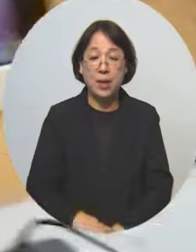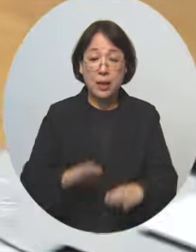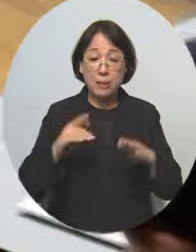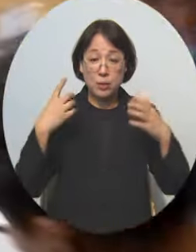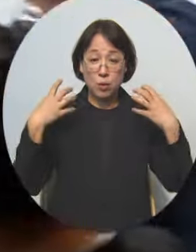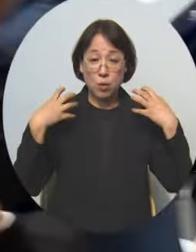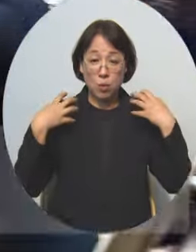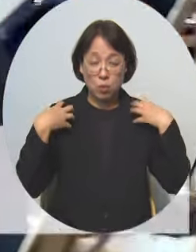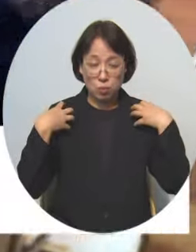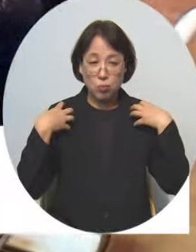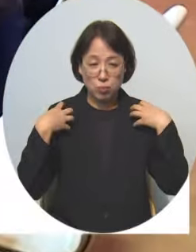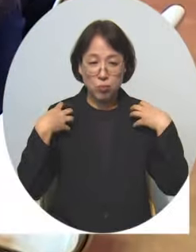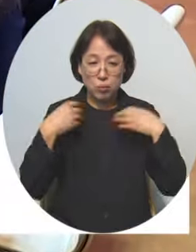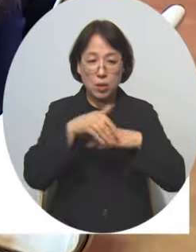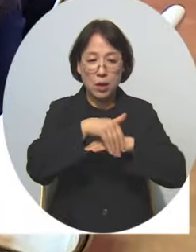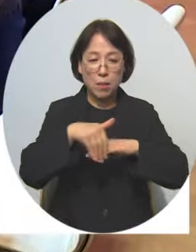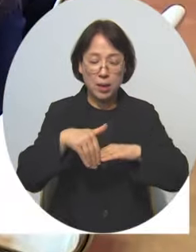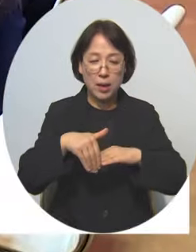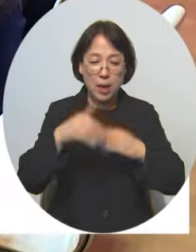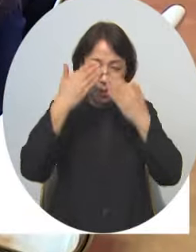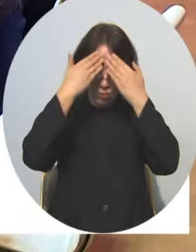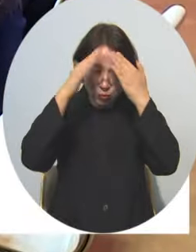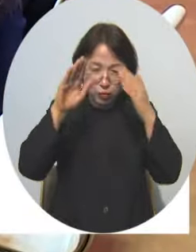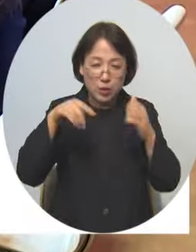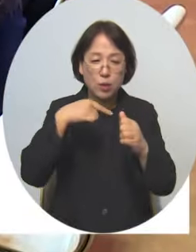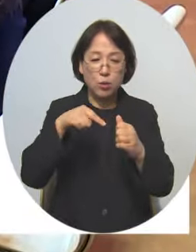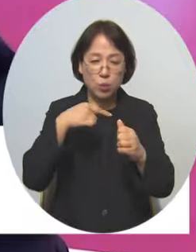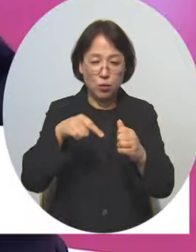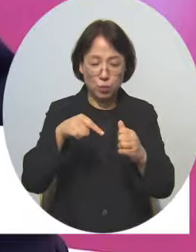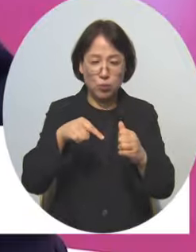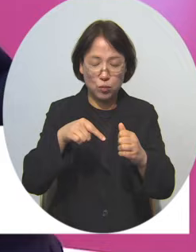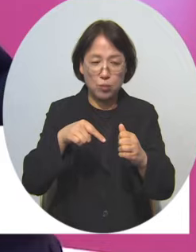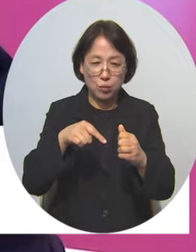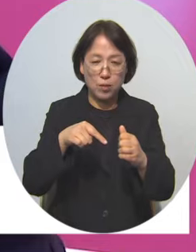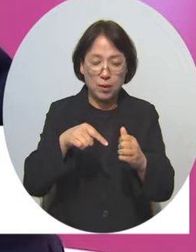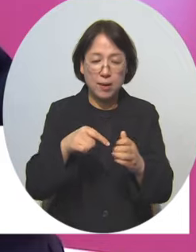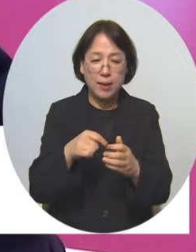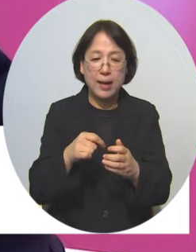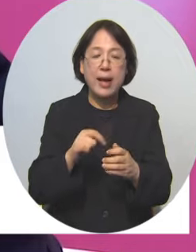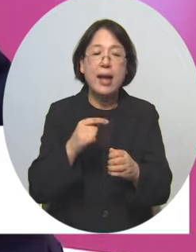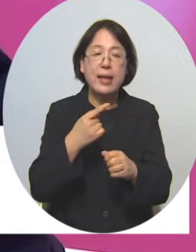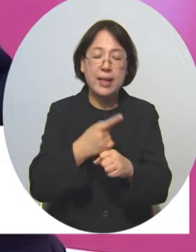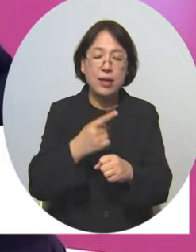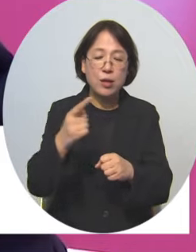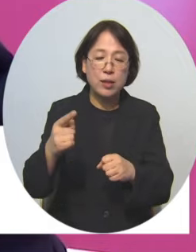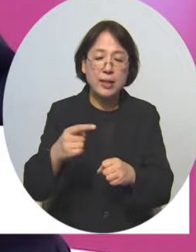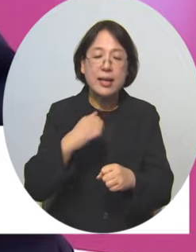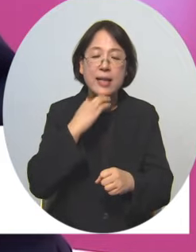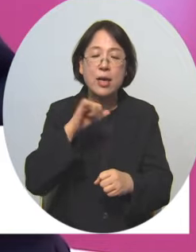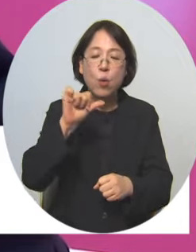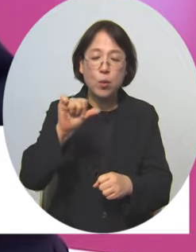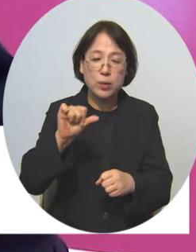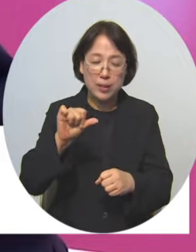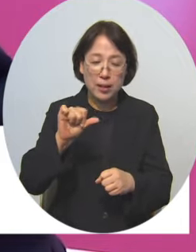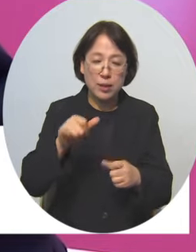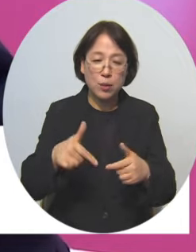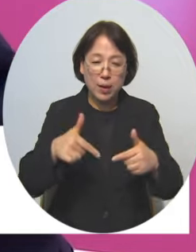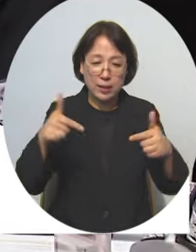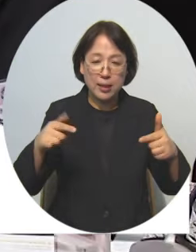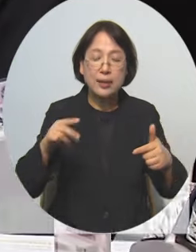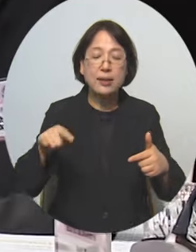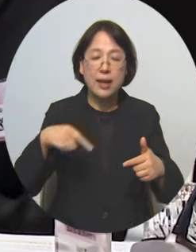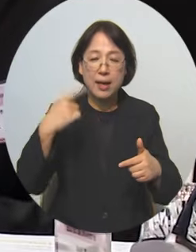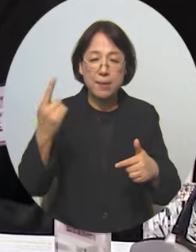정부 안에 무상교육 보육을 단계적으로 실현해 내년에는 5세까지 확대하고 그 이후에는 3, 4세로